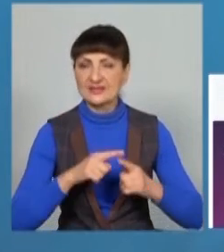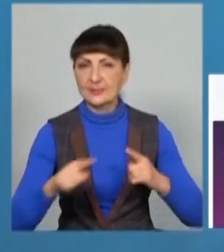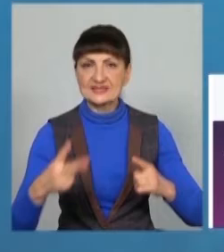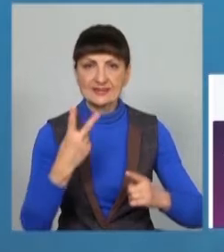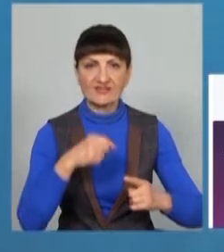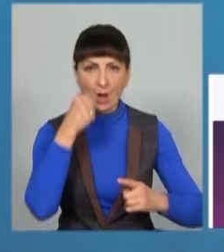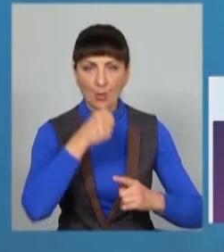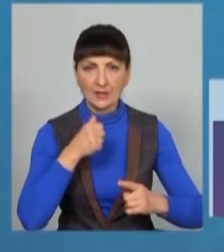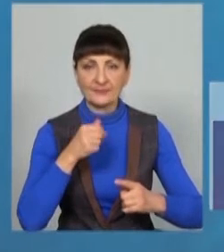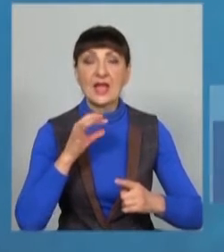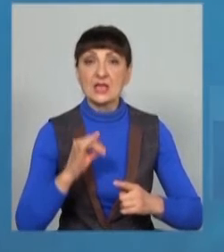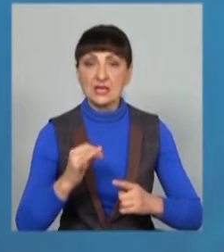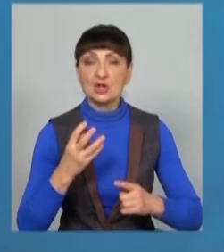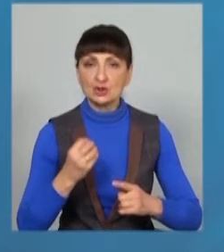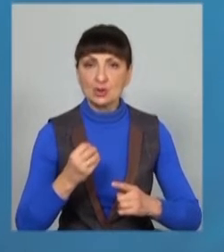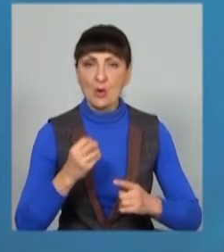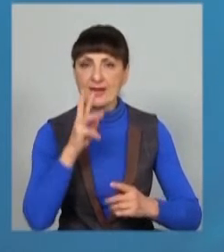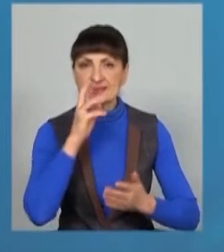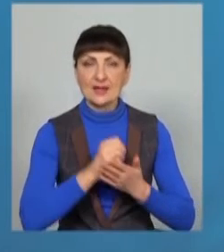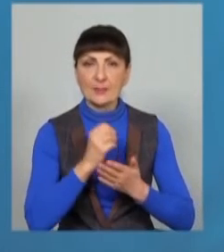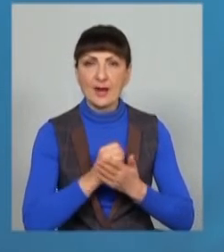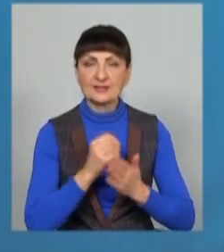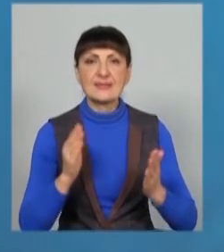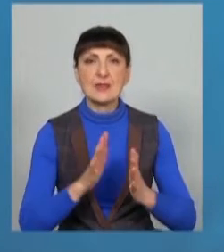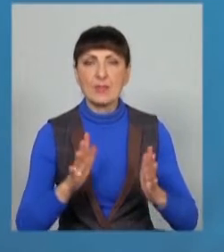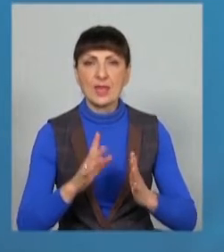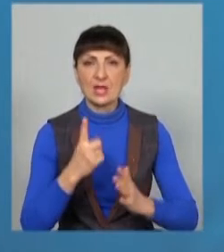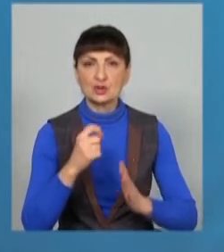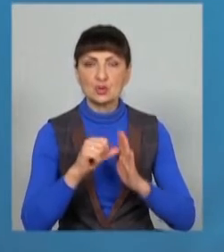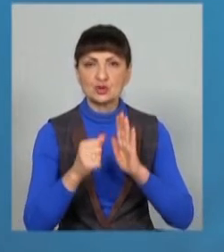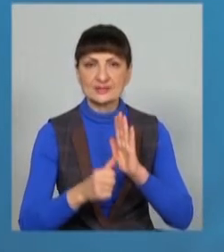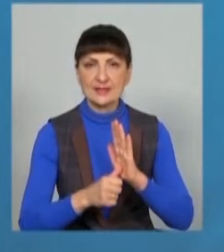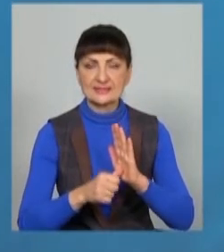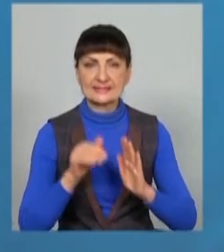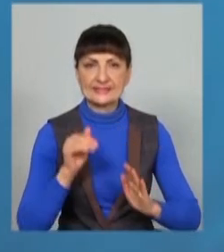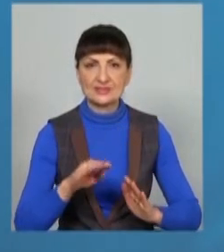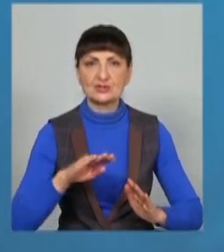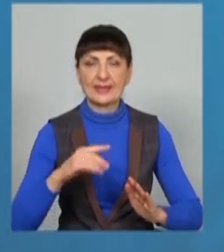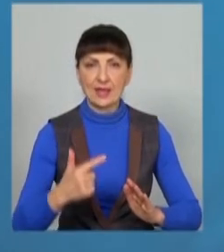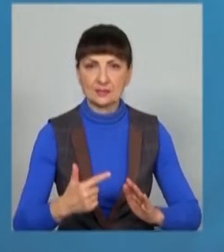года ну и заработная плата не менее 116 тенге